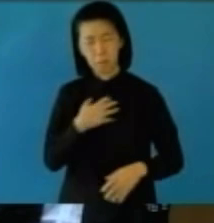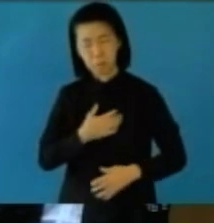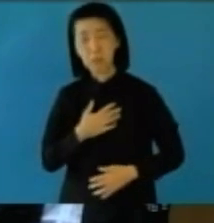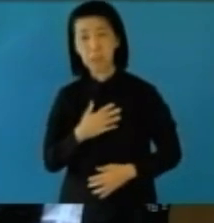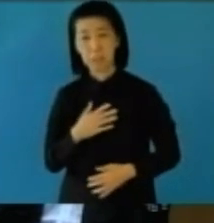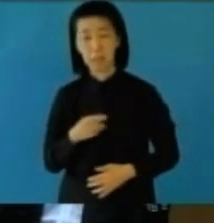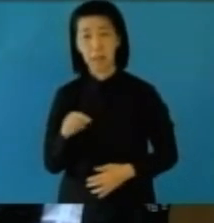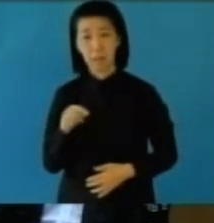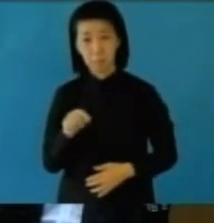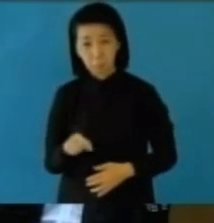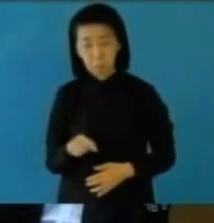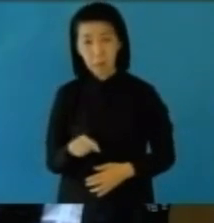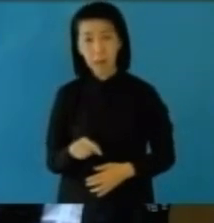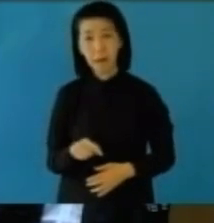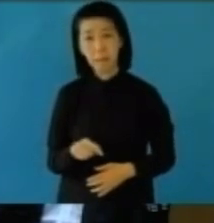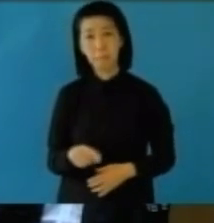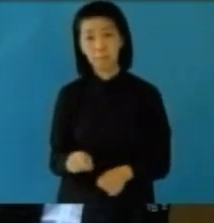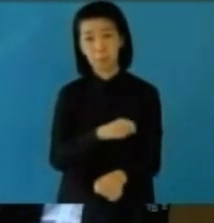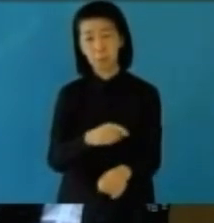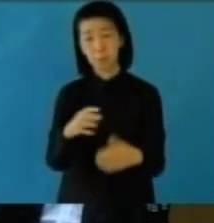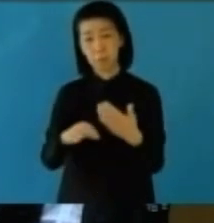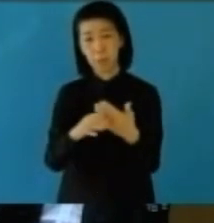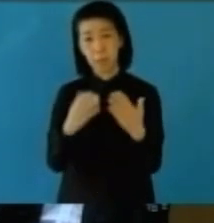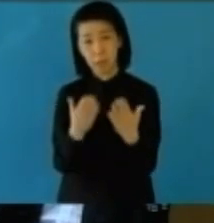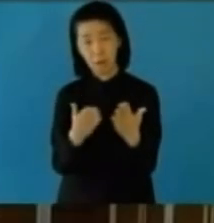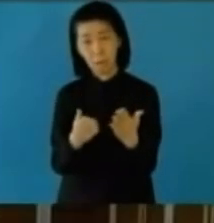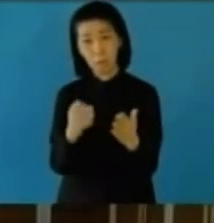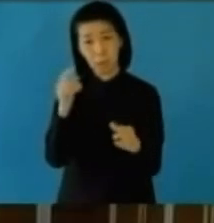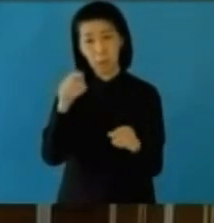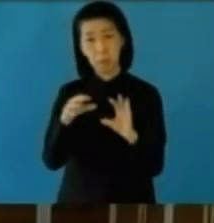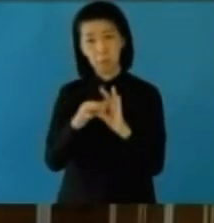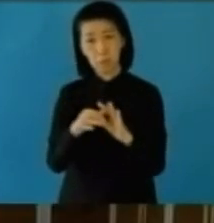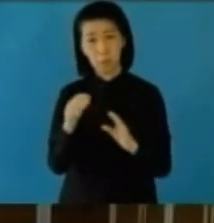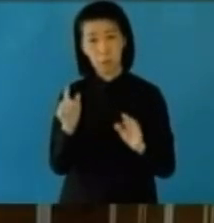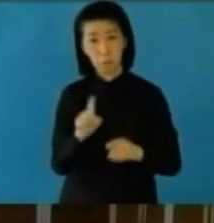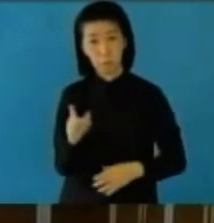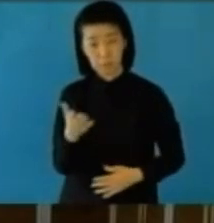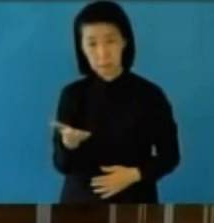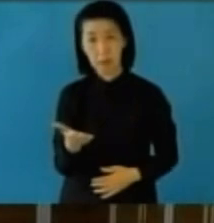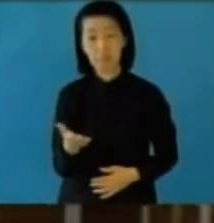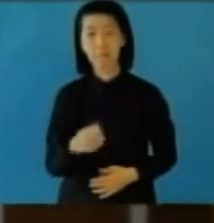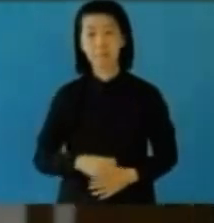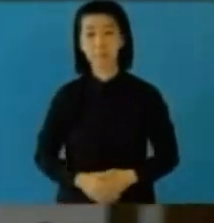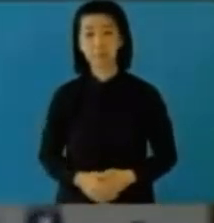所見というかですね、ご見解をお伺いいただけませんか。 塩田知事。